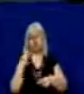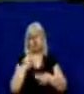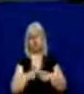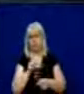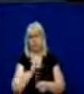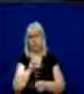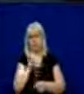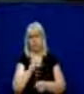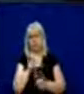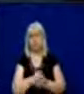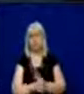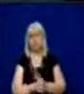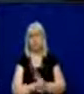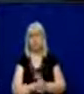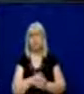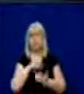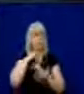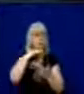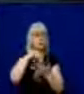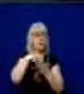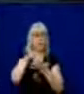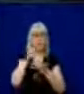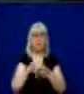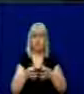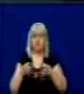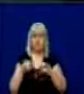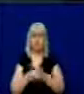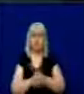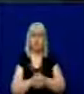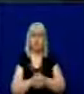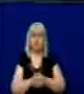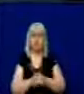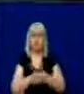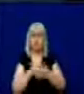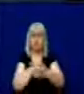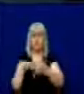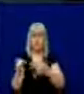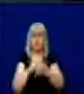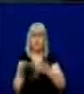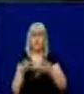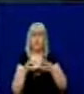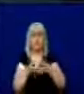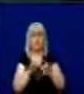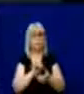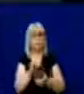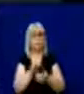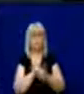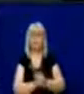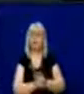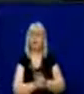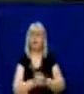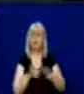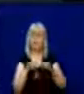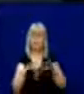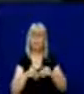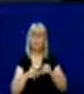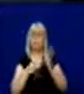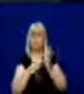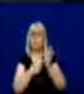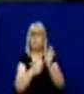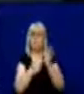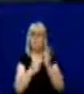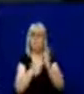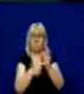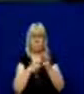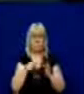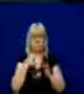mave. Në verij nuk kemi shpërbërjet strukturave të sërbis, por legalizim të tyre, dhe shembul i gjallë